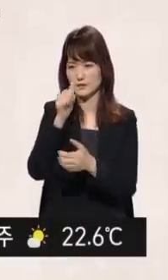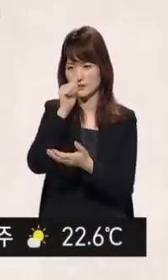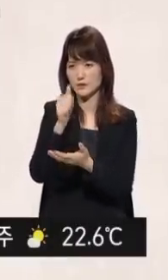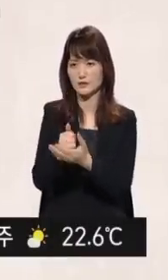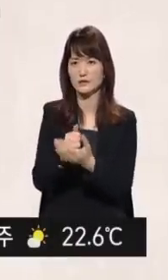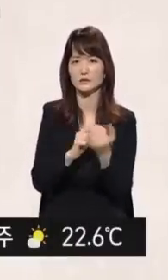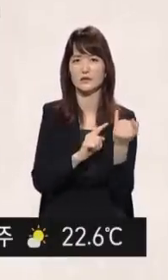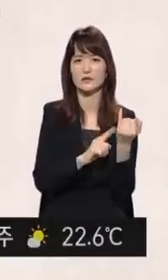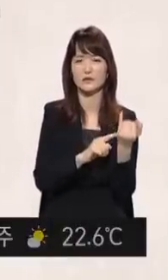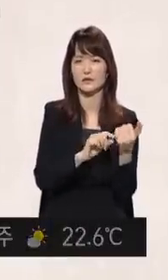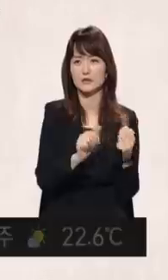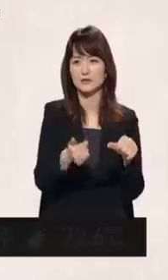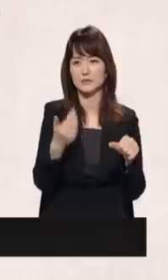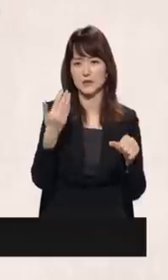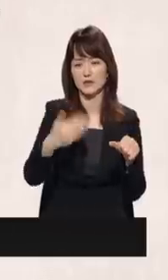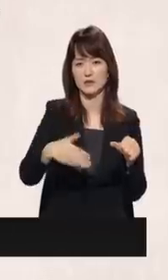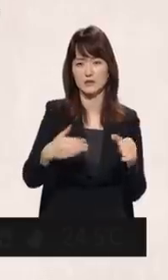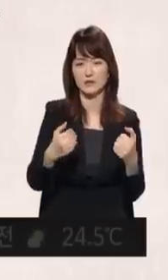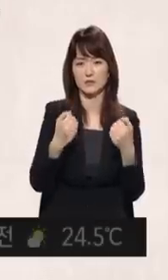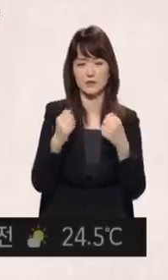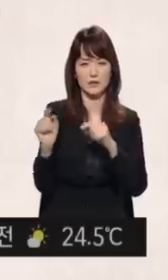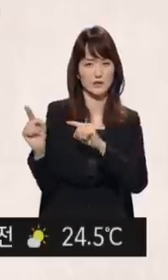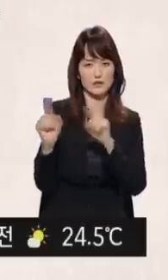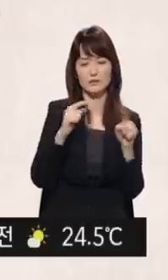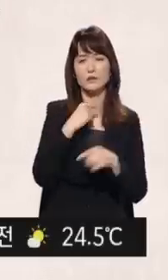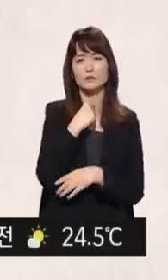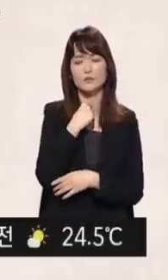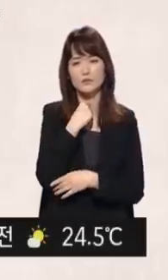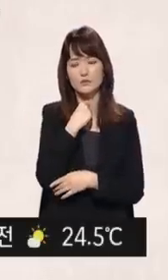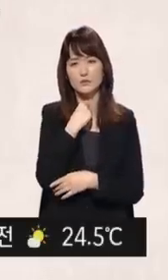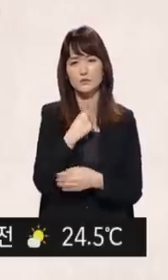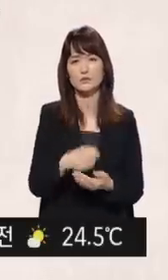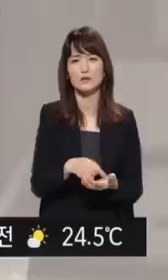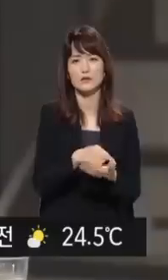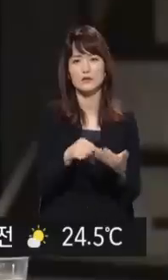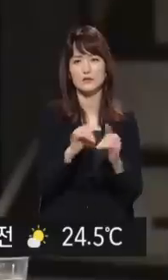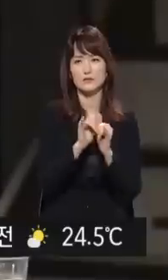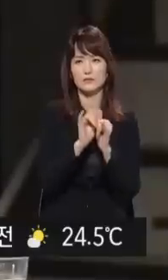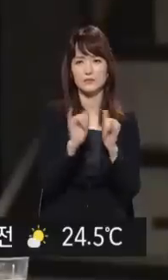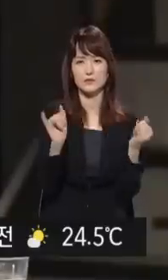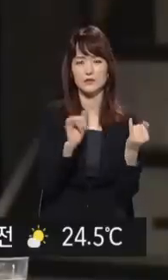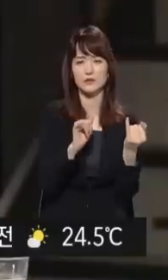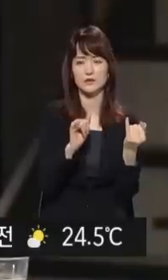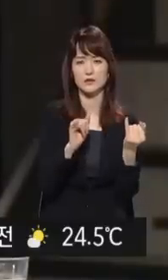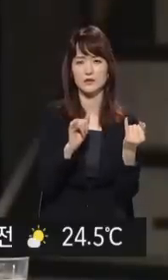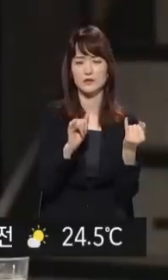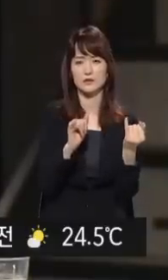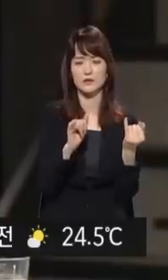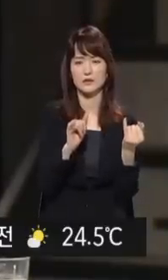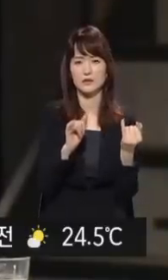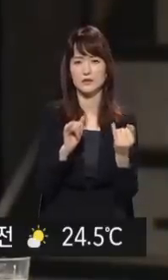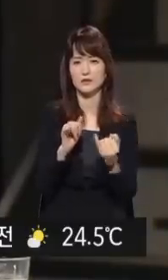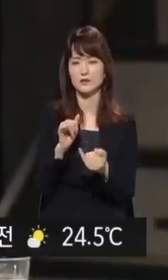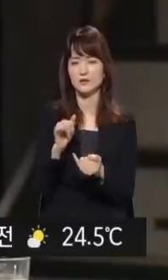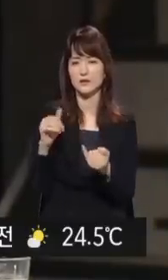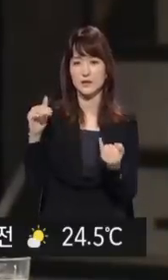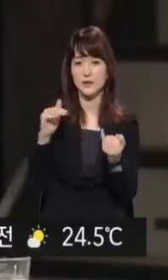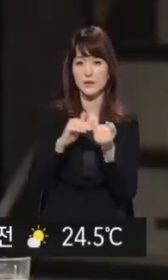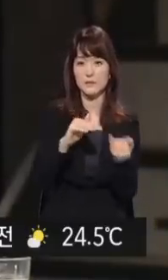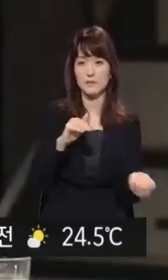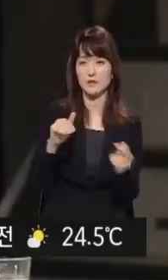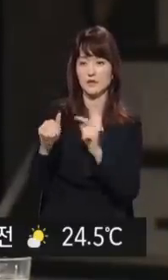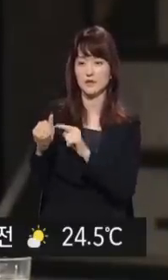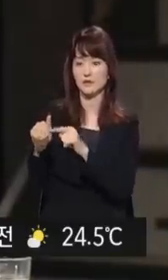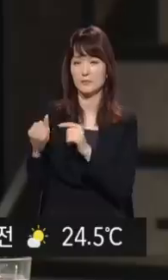사망하지 않았습니다 저는 쾌차하는 거 반드시 원하고 하지만 피해자의 죄명 저 가해자의 죄명은 위험 문제 치상 혹은 뺑소니